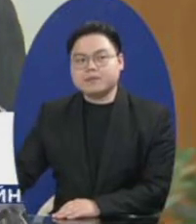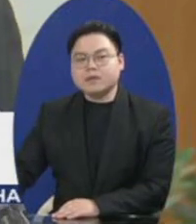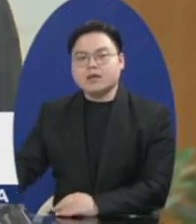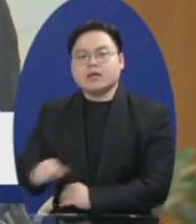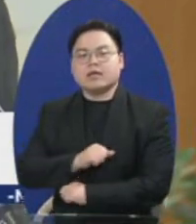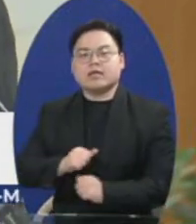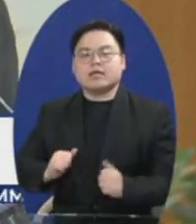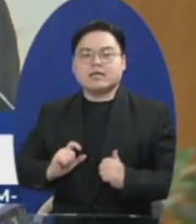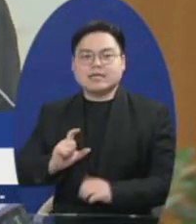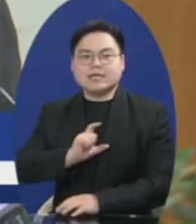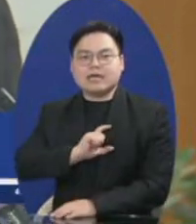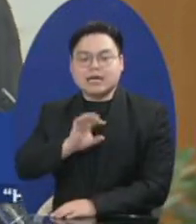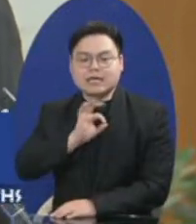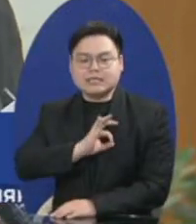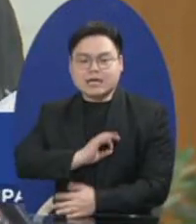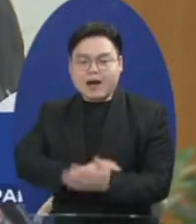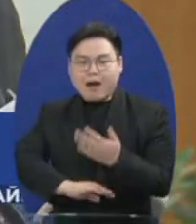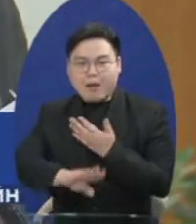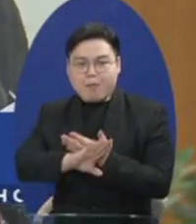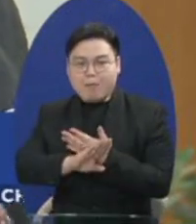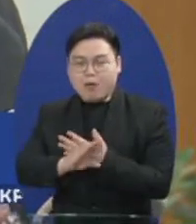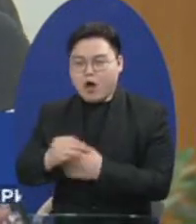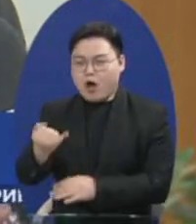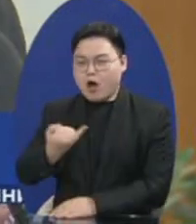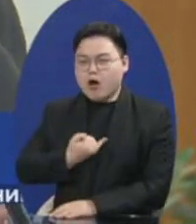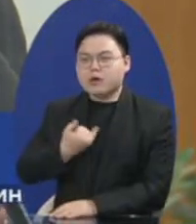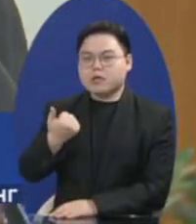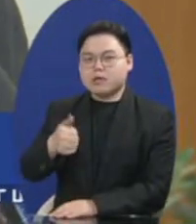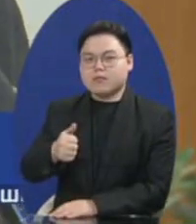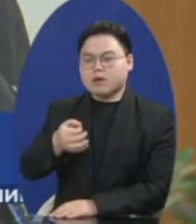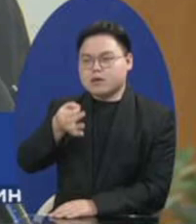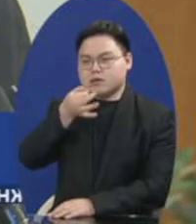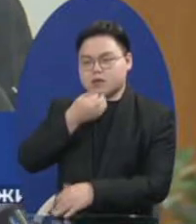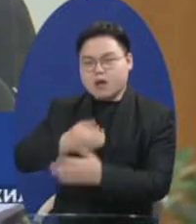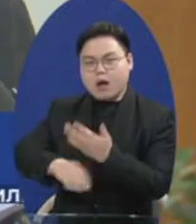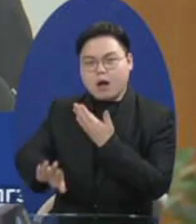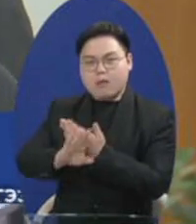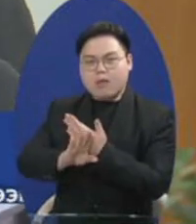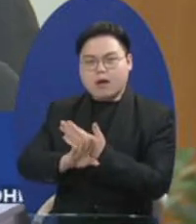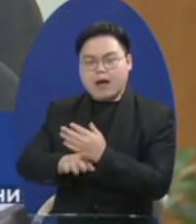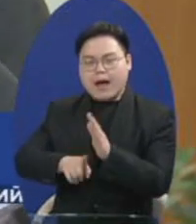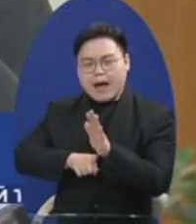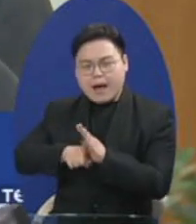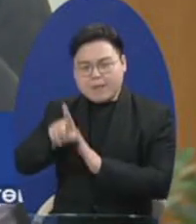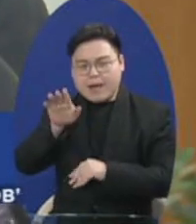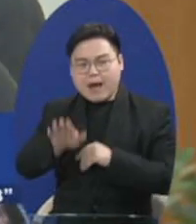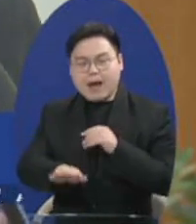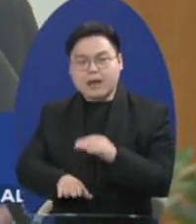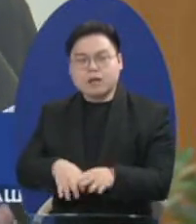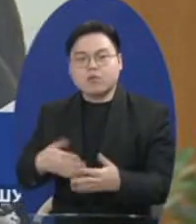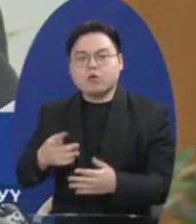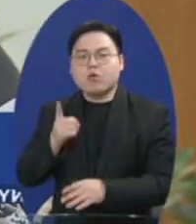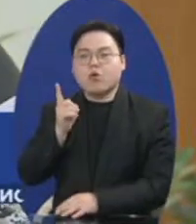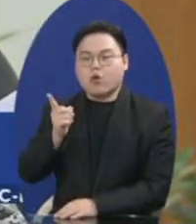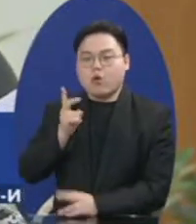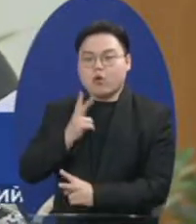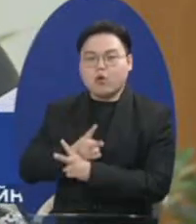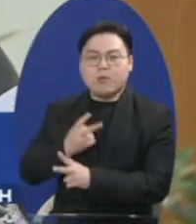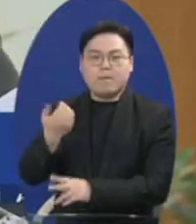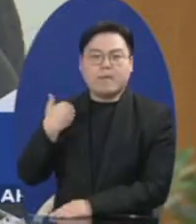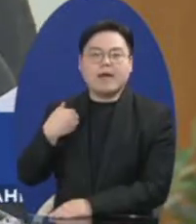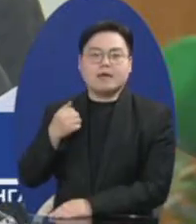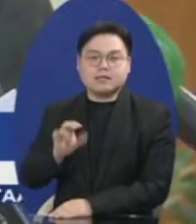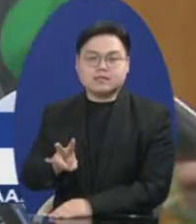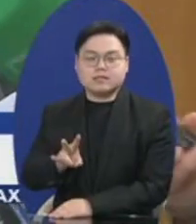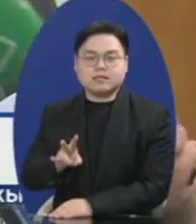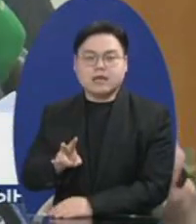ашгийг хамгаалах гэж, хохирогчдыг хамгаалах гэсэн эхний л алхам бол энэ хууль байсан. Цахим хөгжил харилцаа